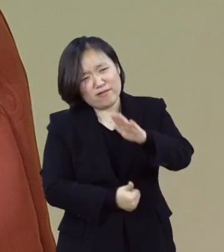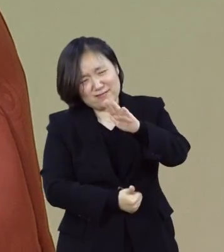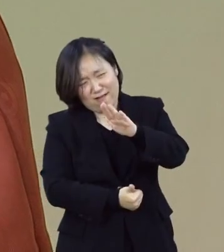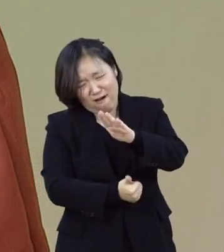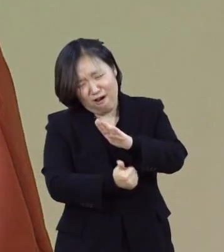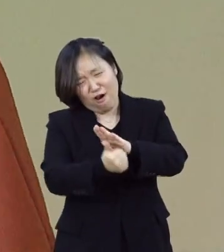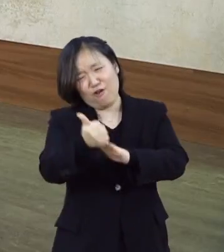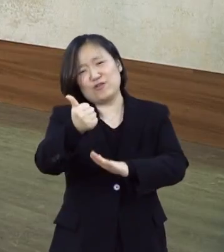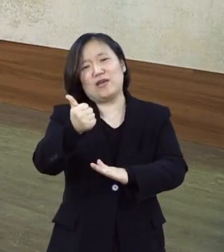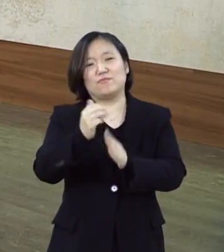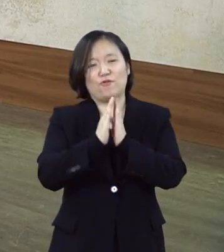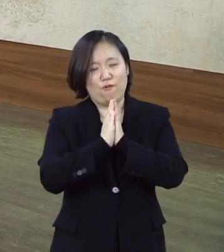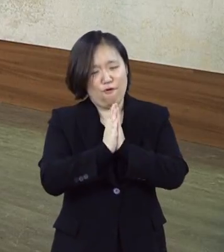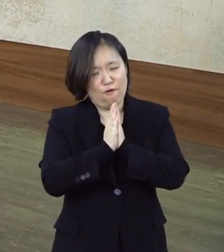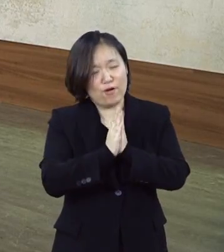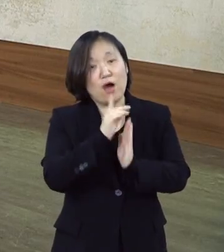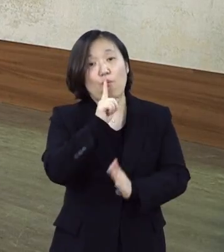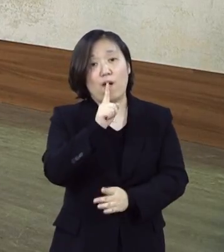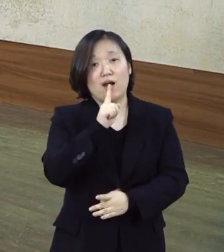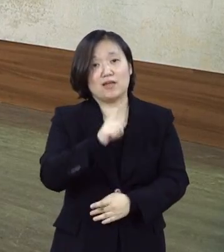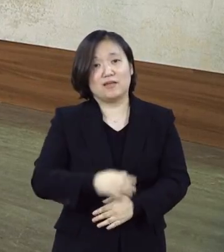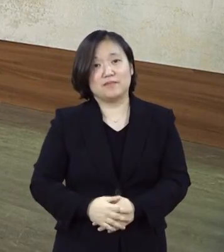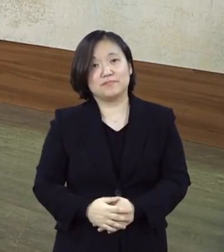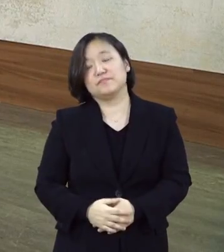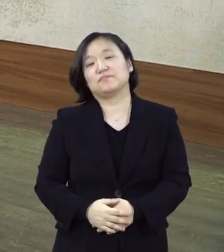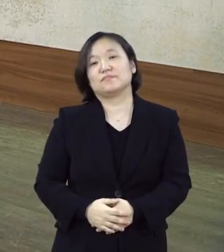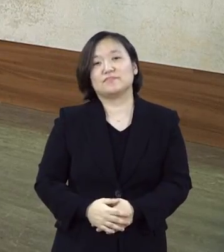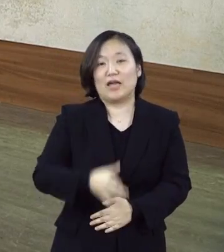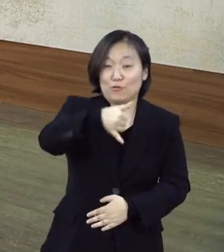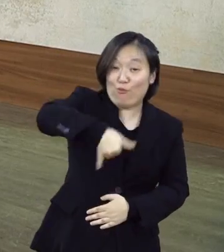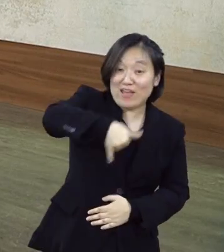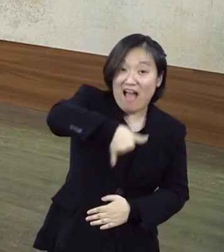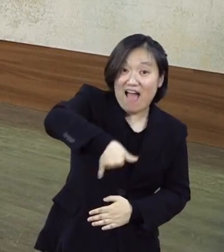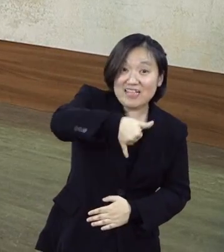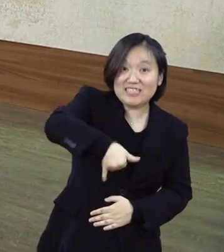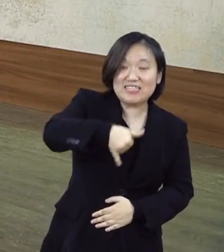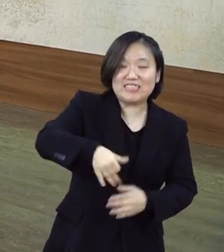했답니다. 그러니까 이 농부였던 이